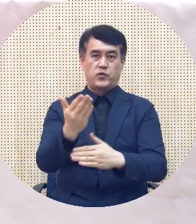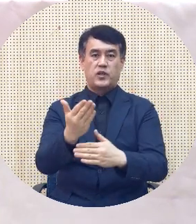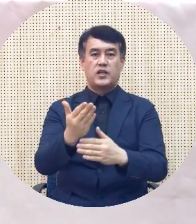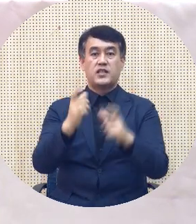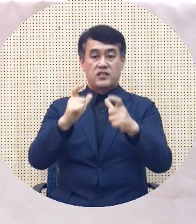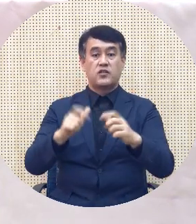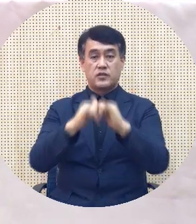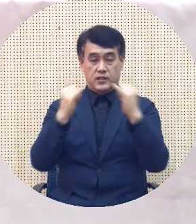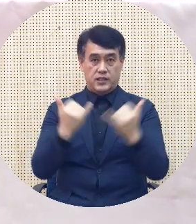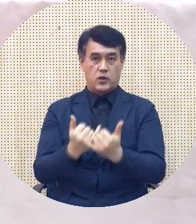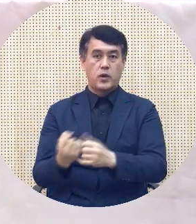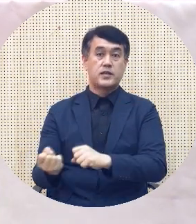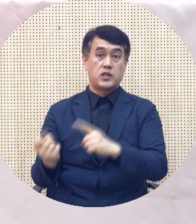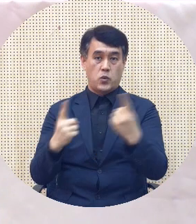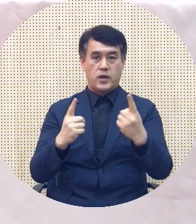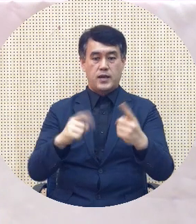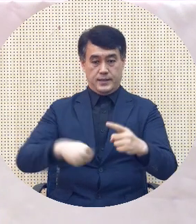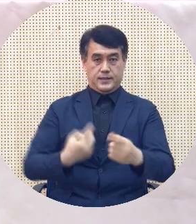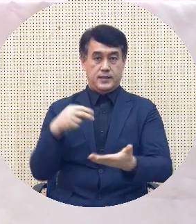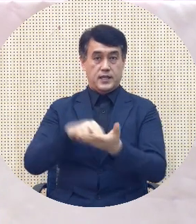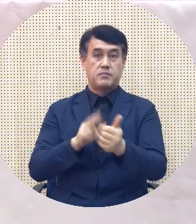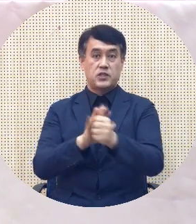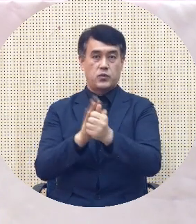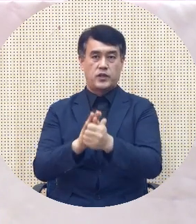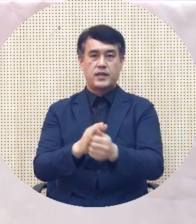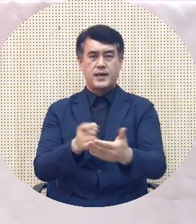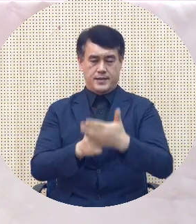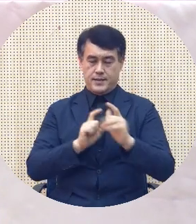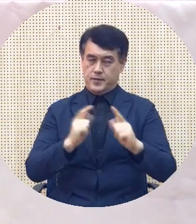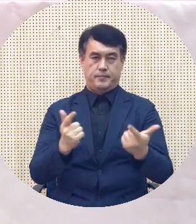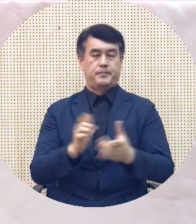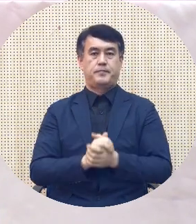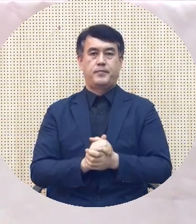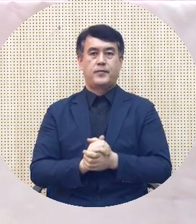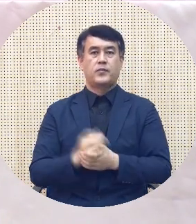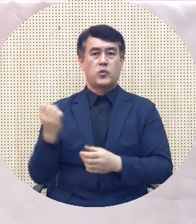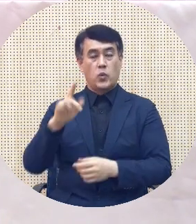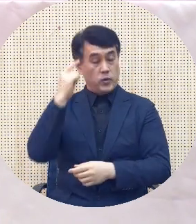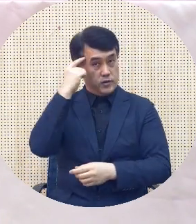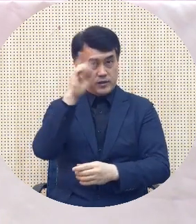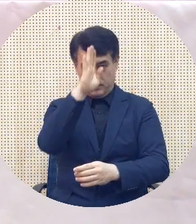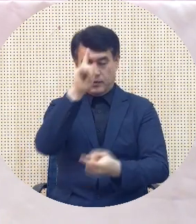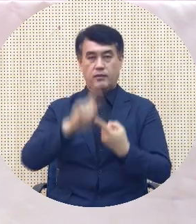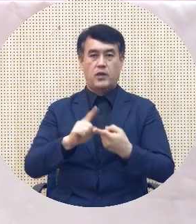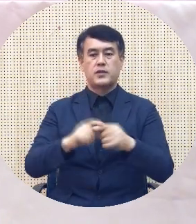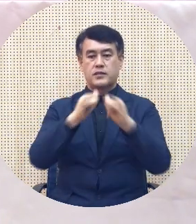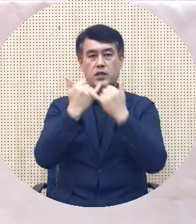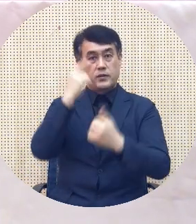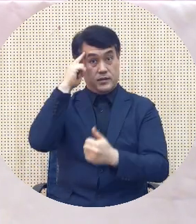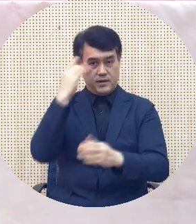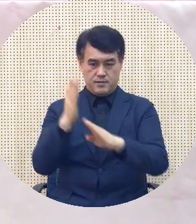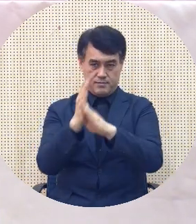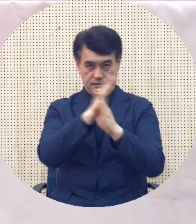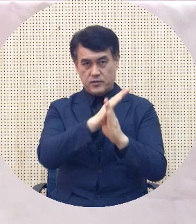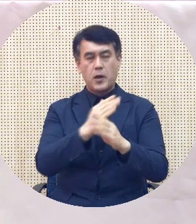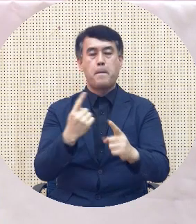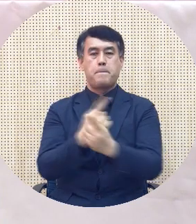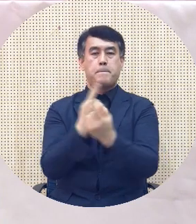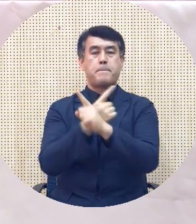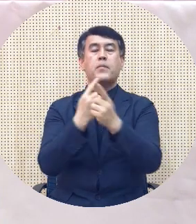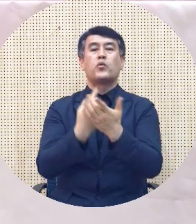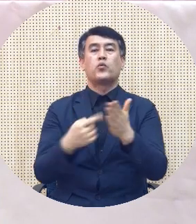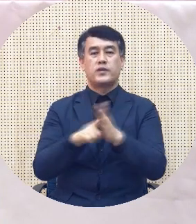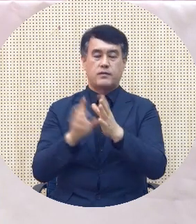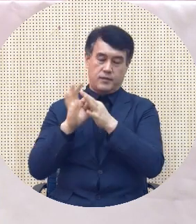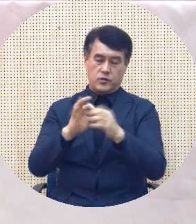지역사회 재활과 자립을 위한 지원을 아끼지 않겠습니다. 또한 정신질환에 대한 사회적 인식을 개선하기 위한 노력도 계속해